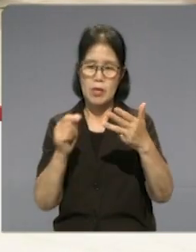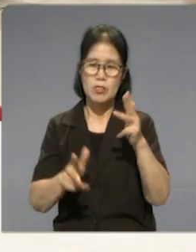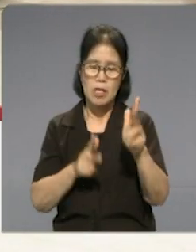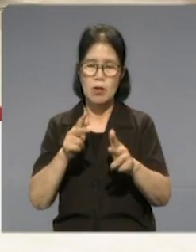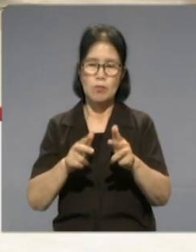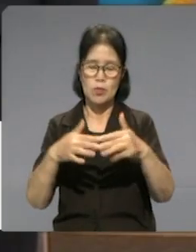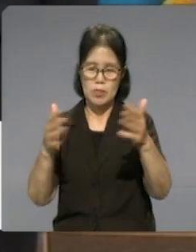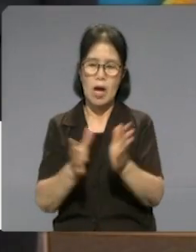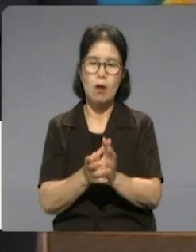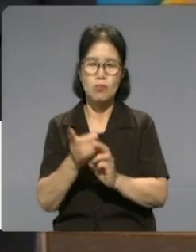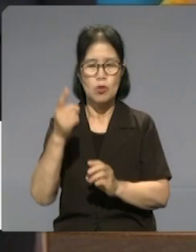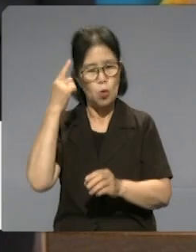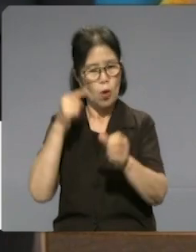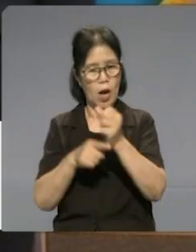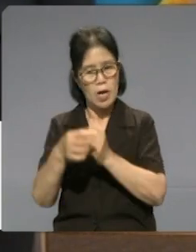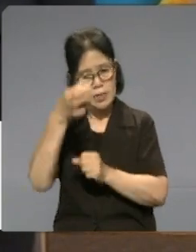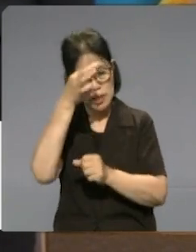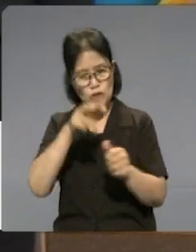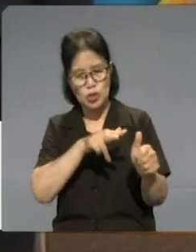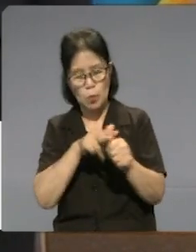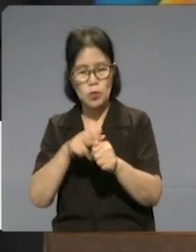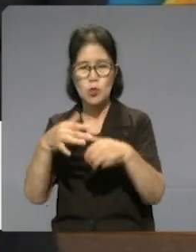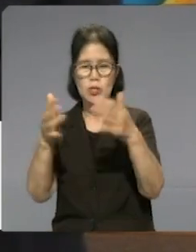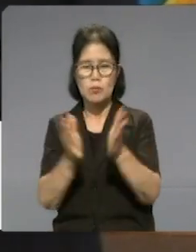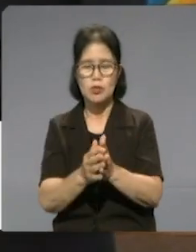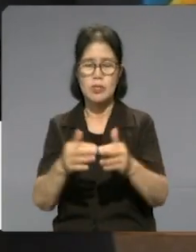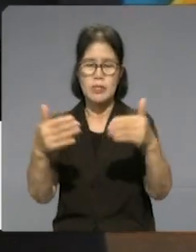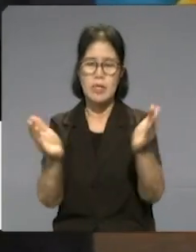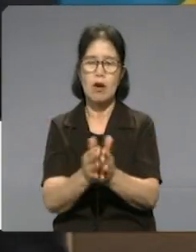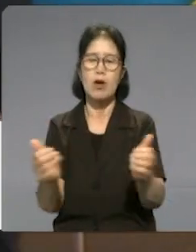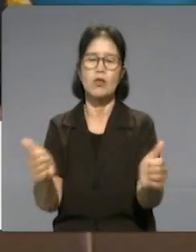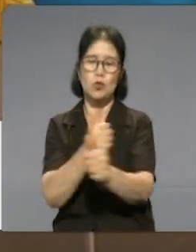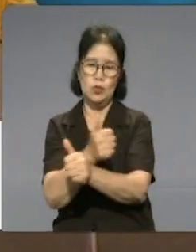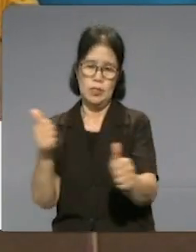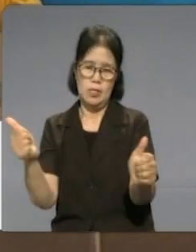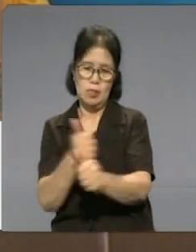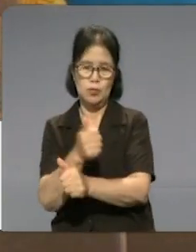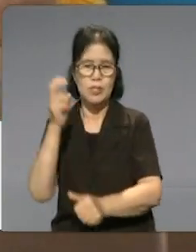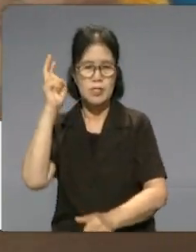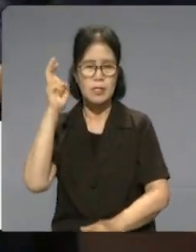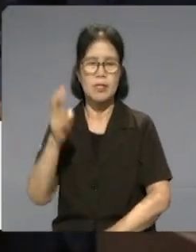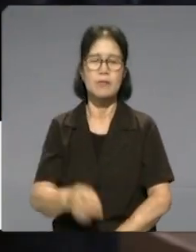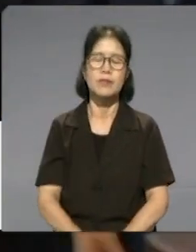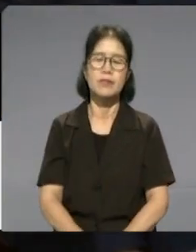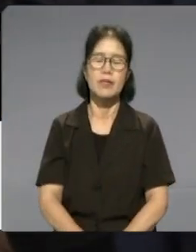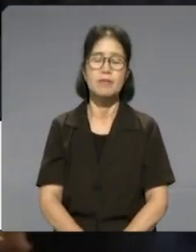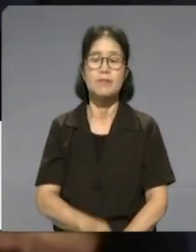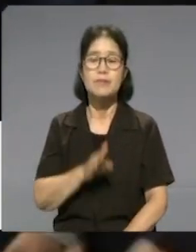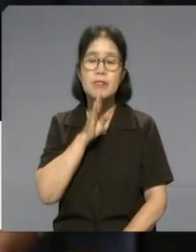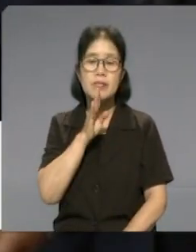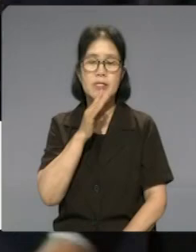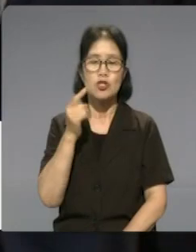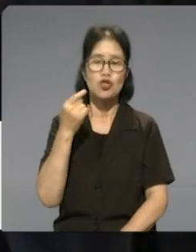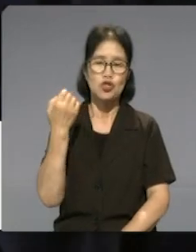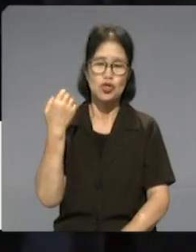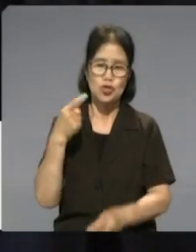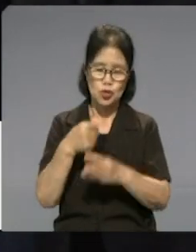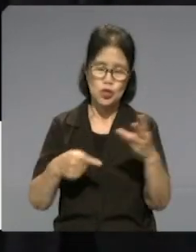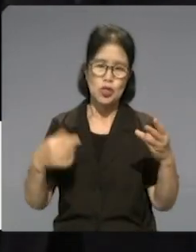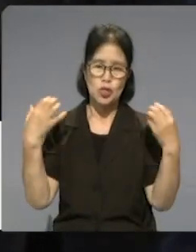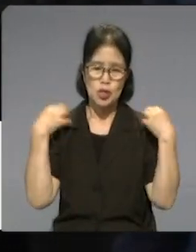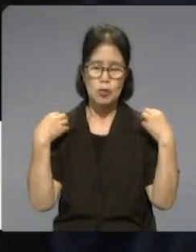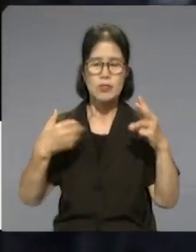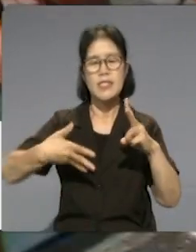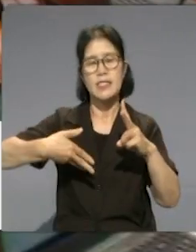산업통상자원부와 과학기술정보통신부 등 장관 교체 인선도 예상됩니다. 사실상 윤석열 정부